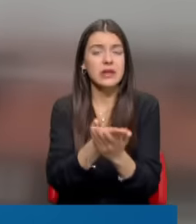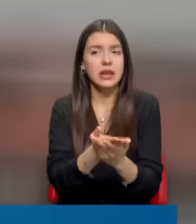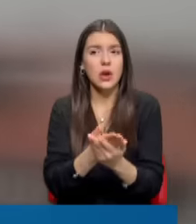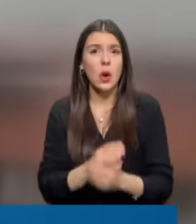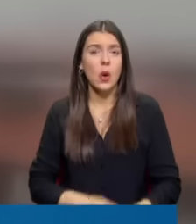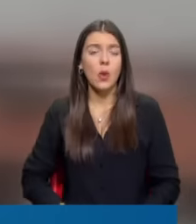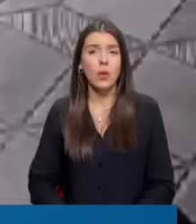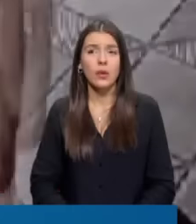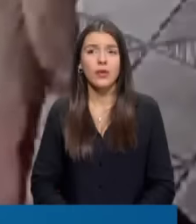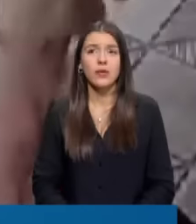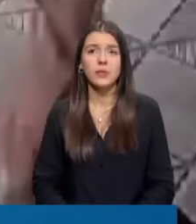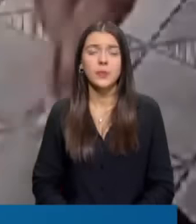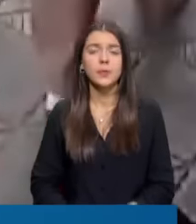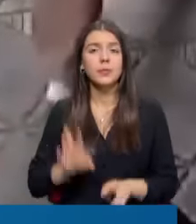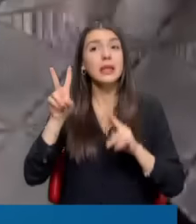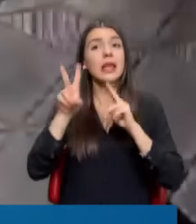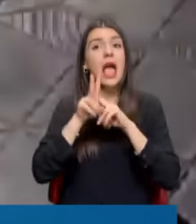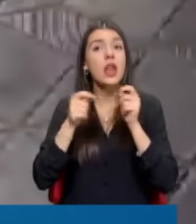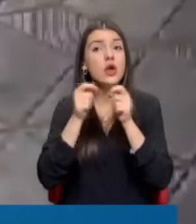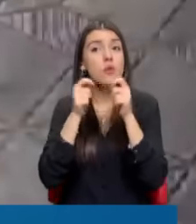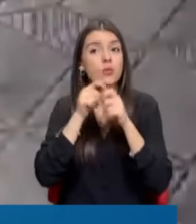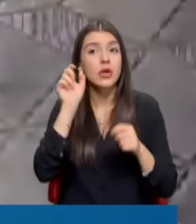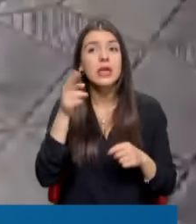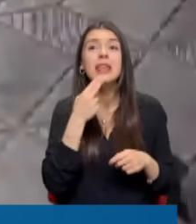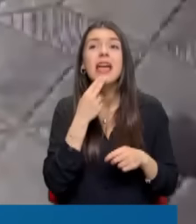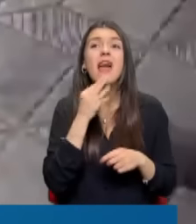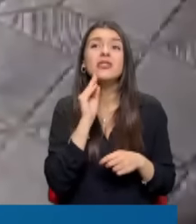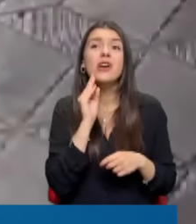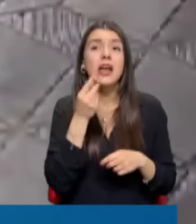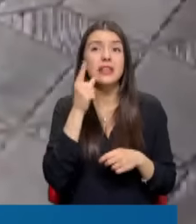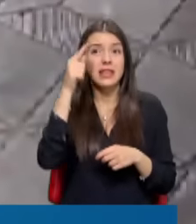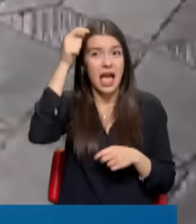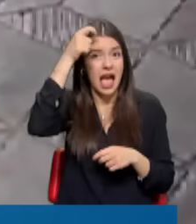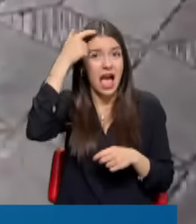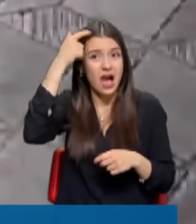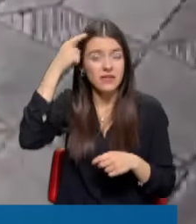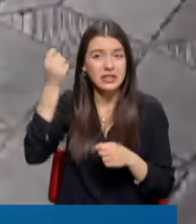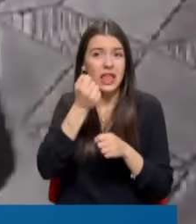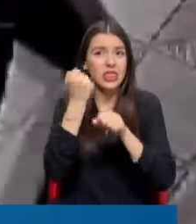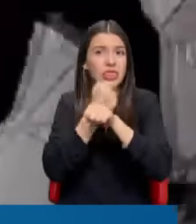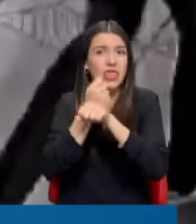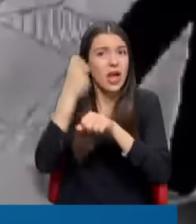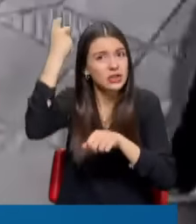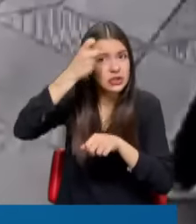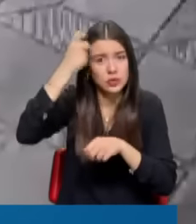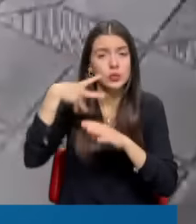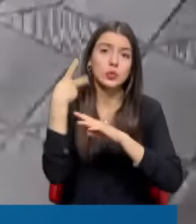devrildi. Minare. Karabük'te minibüsten inen genç kadının kafasına binadan kopan taşlar düştü.